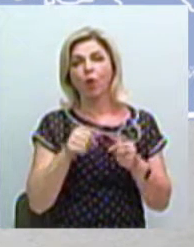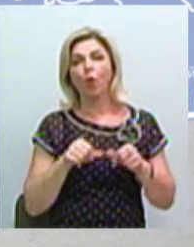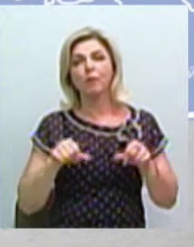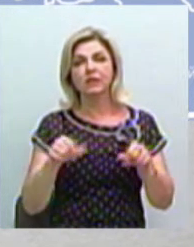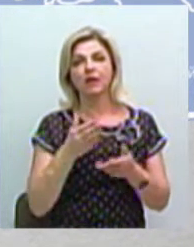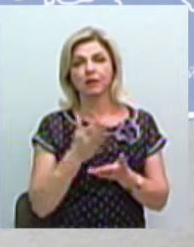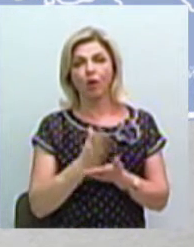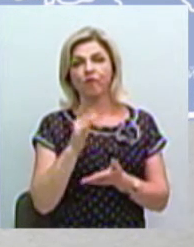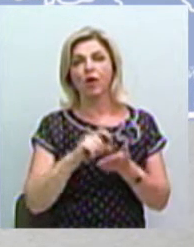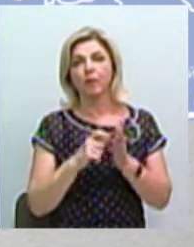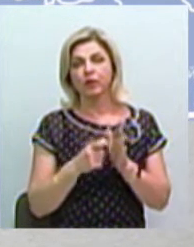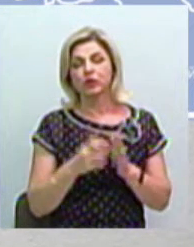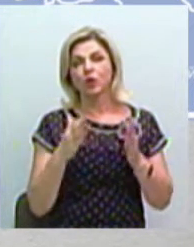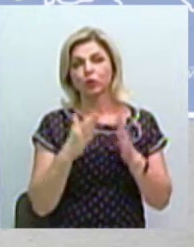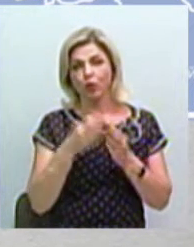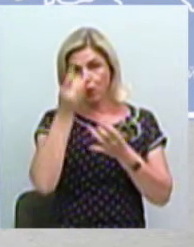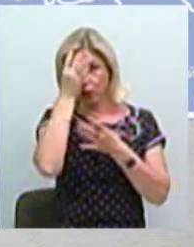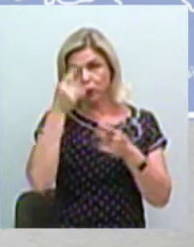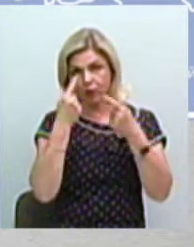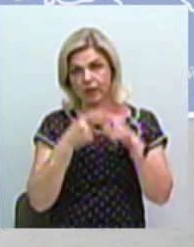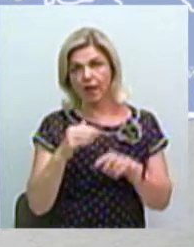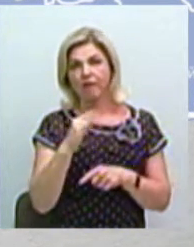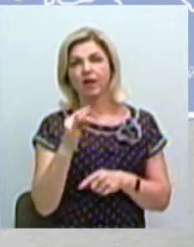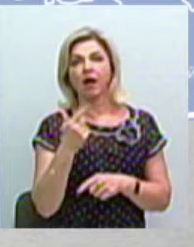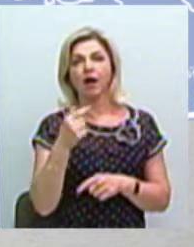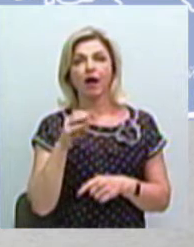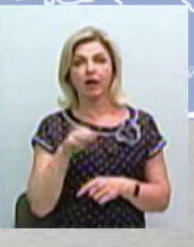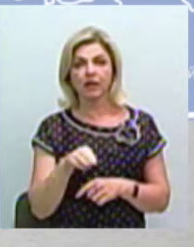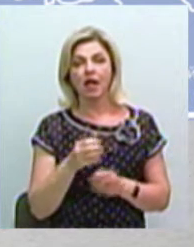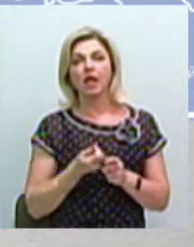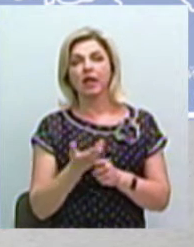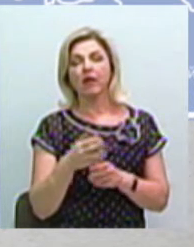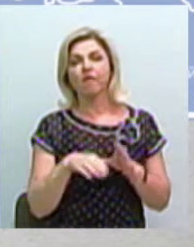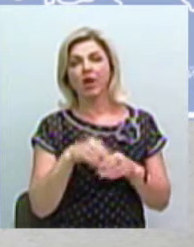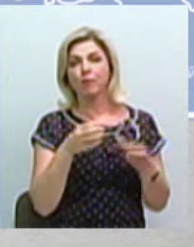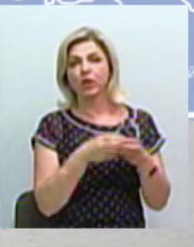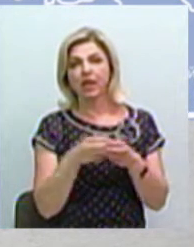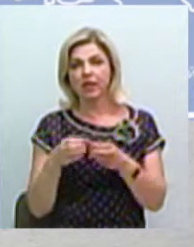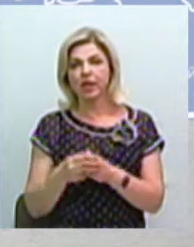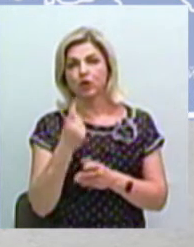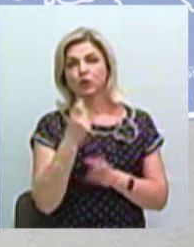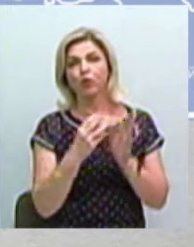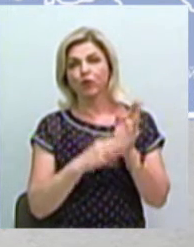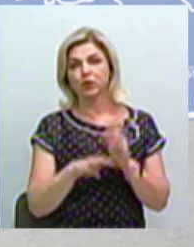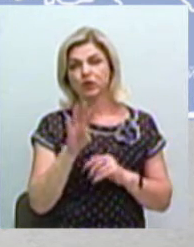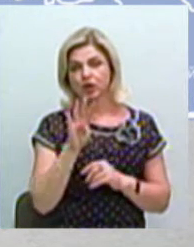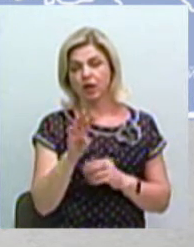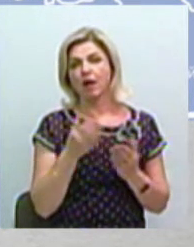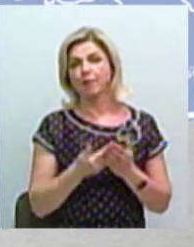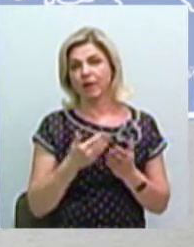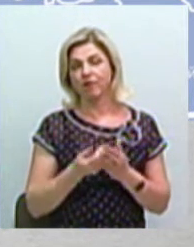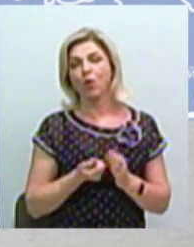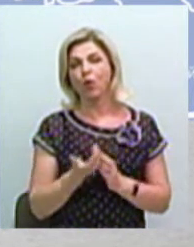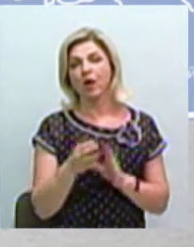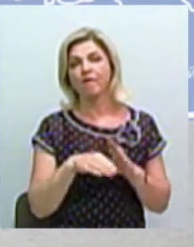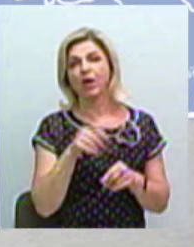в приміщенні будинку культури і техніки «Фрегат». Кількість виборчих дільниць – 184. Орієнтовна кількість